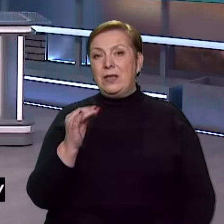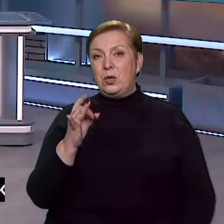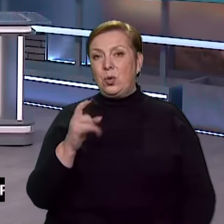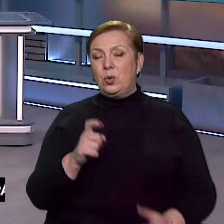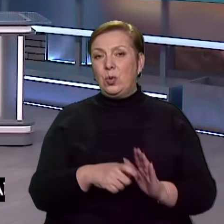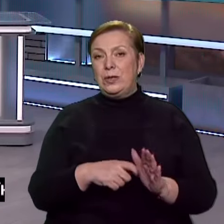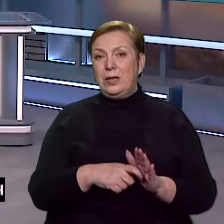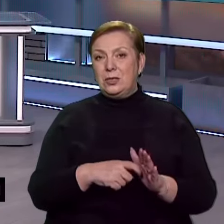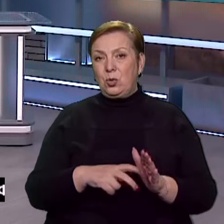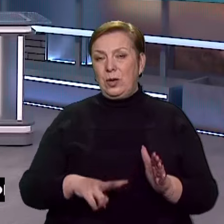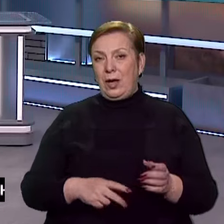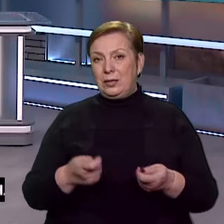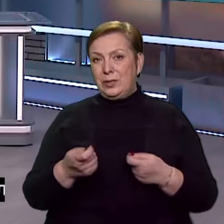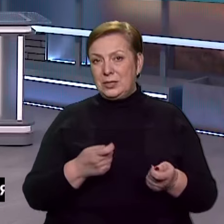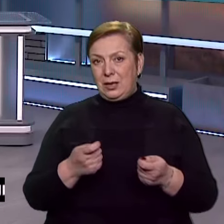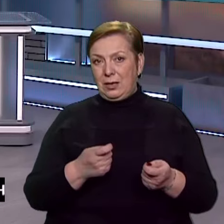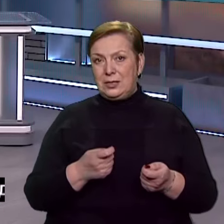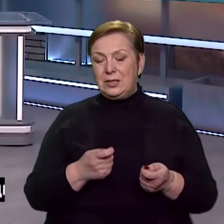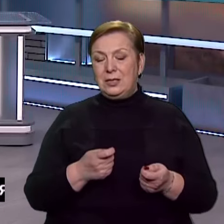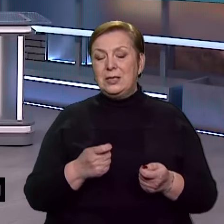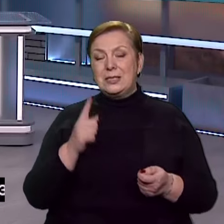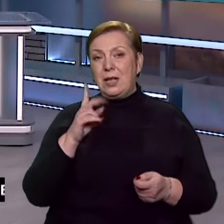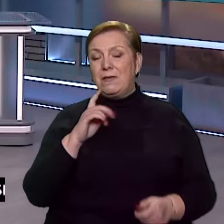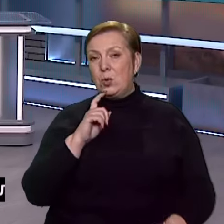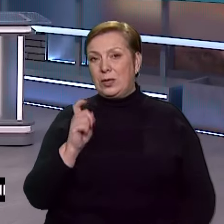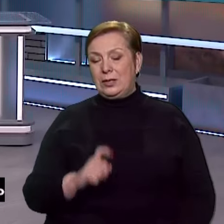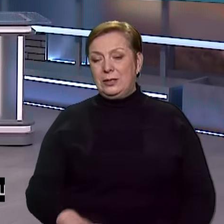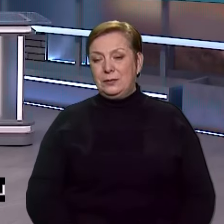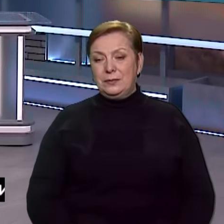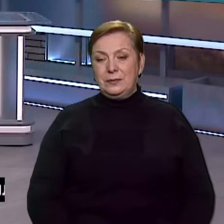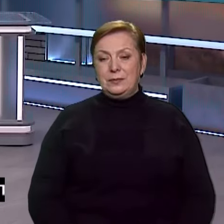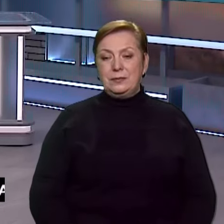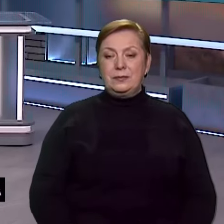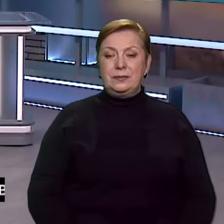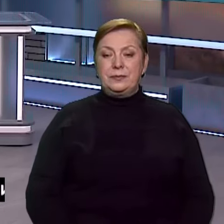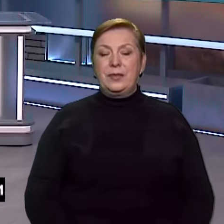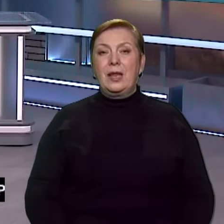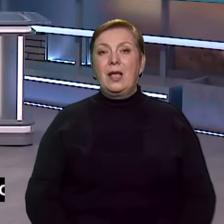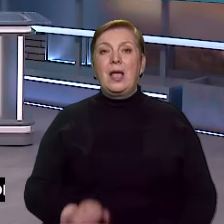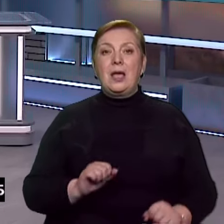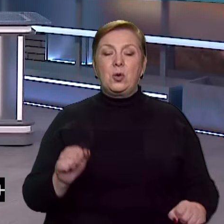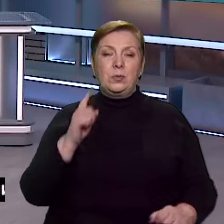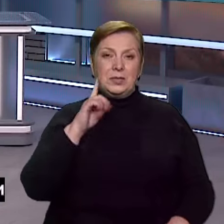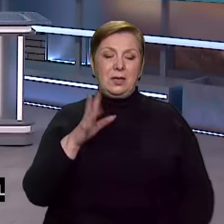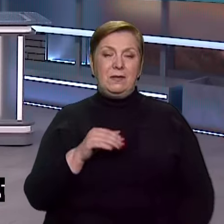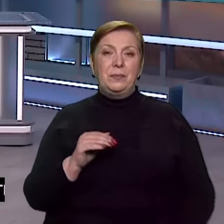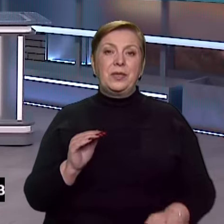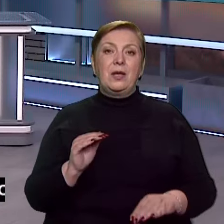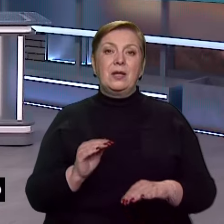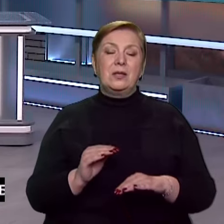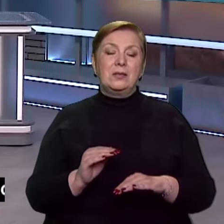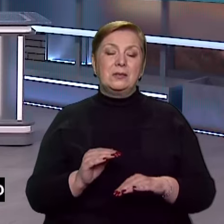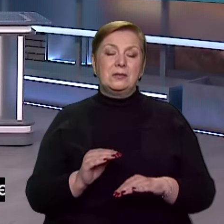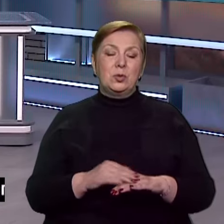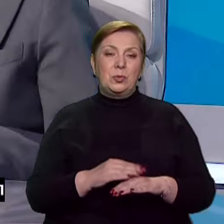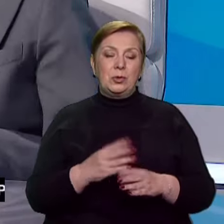містечко тимчасово окуповане на Луганщині. Пане Романе, слава Україні! Вітаємо вас! Герої слава, доброго дня. А пане Романе, що